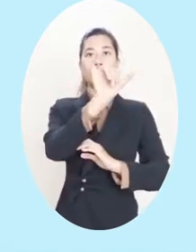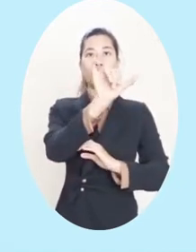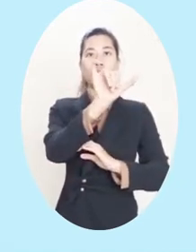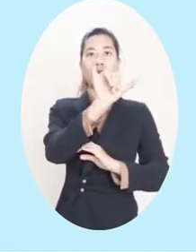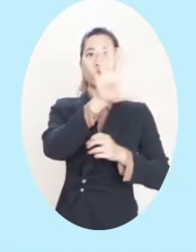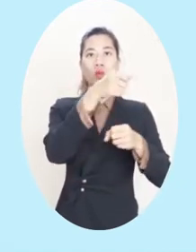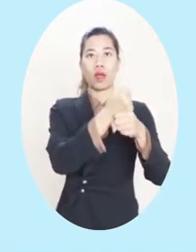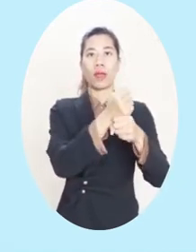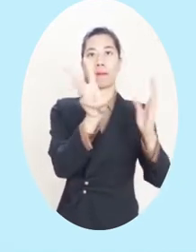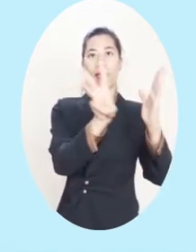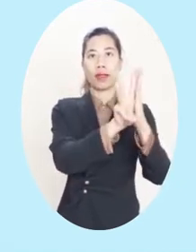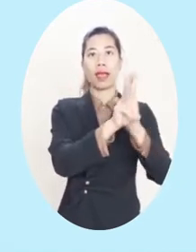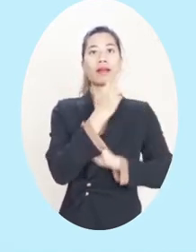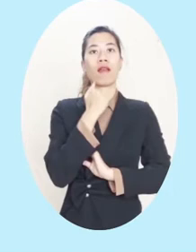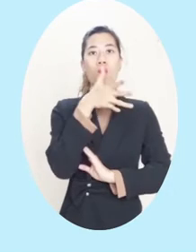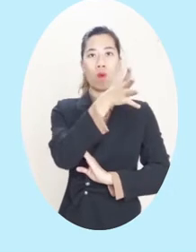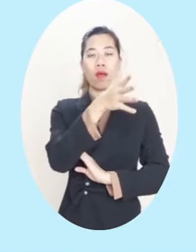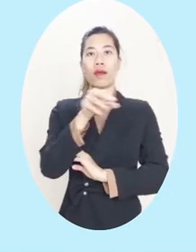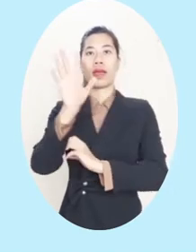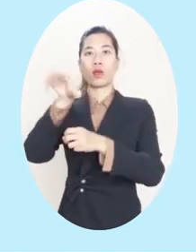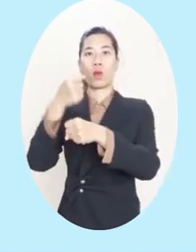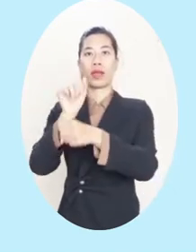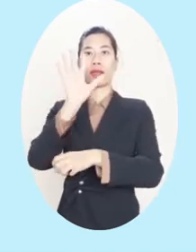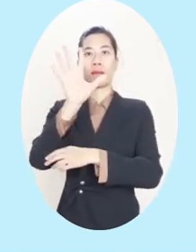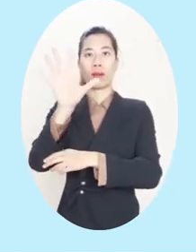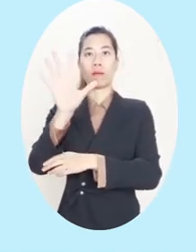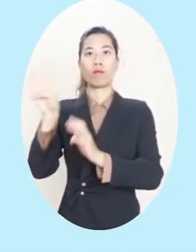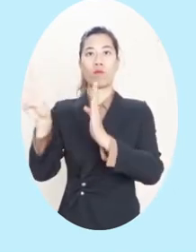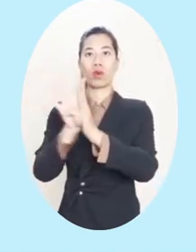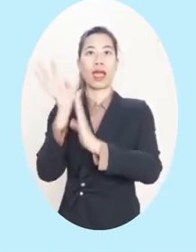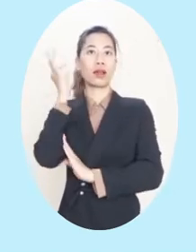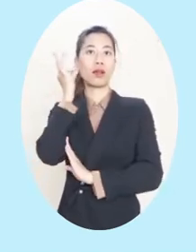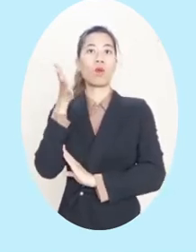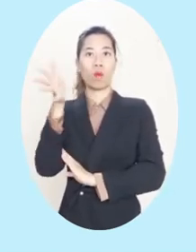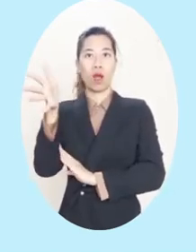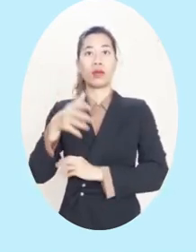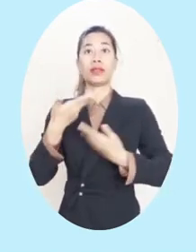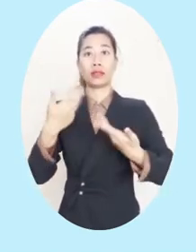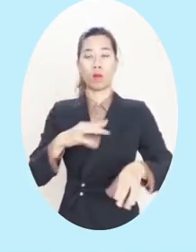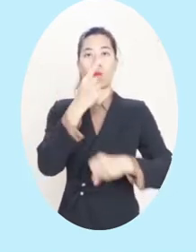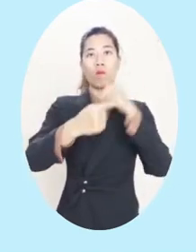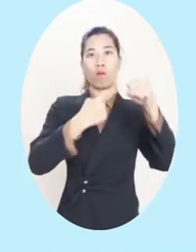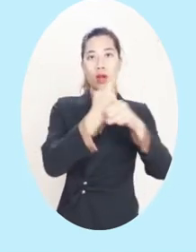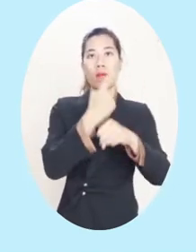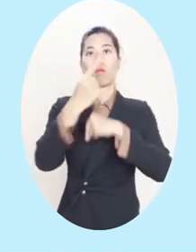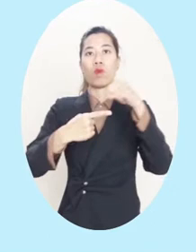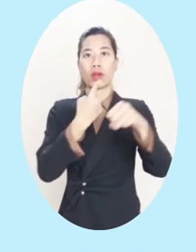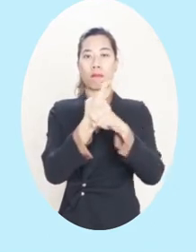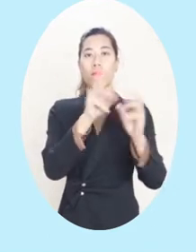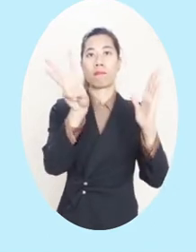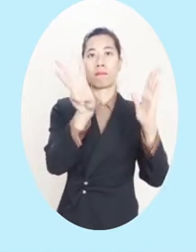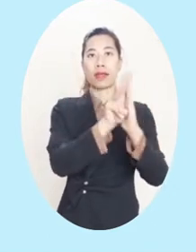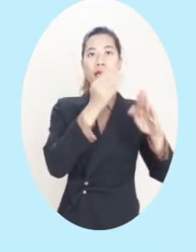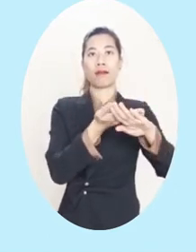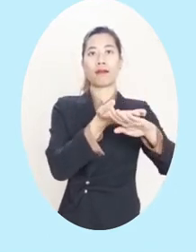60 tuổi 3 tháng đối với lao động nam và đủ 55 tuổi 4 tháng đối với lao động nữ. Sau đó, cứ mỗi năm tăng thêm 3